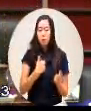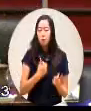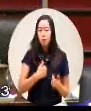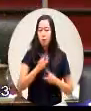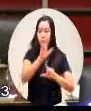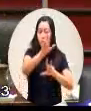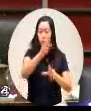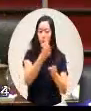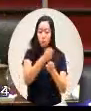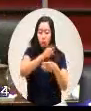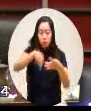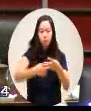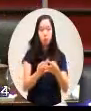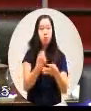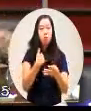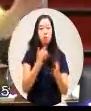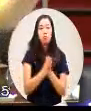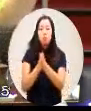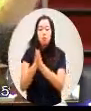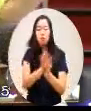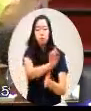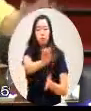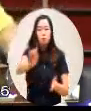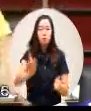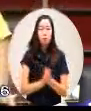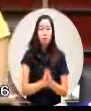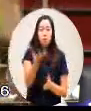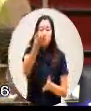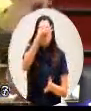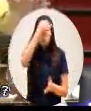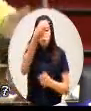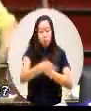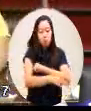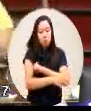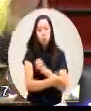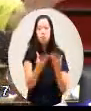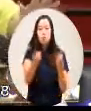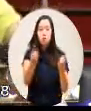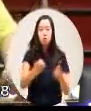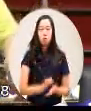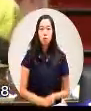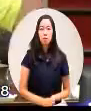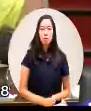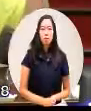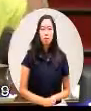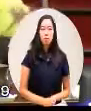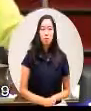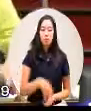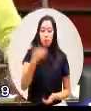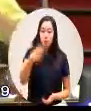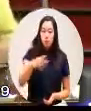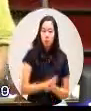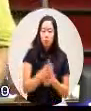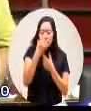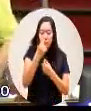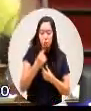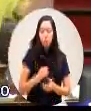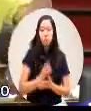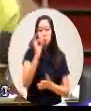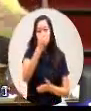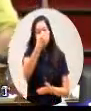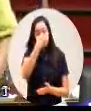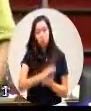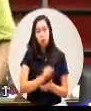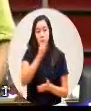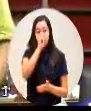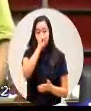无要求什么好看的代志，但好看的代志忙找我。那有什么委屈的事情来找我了嘛？那好的